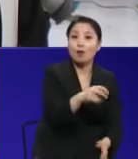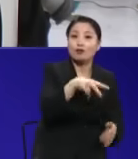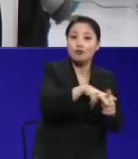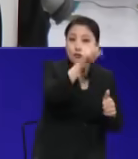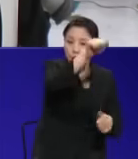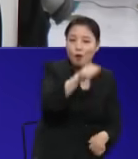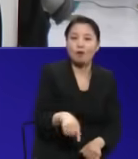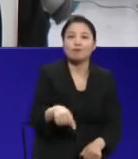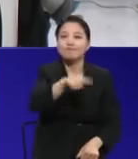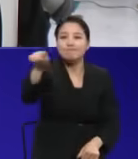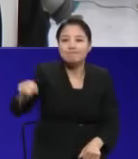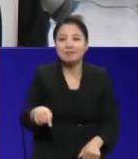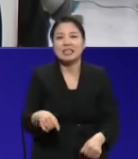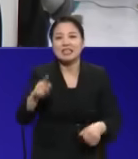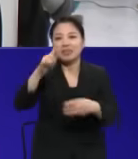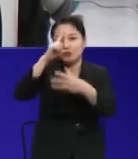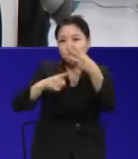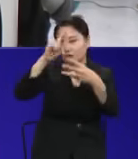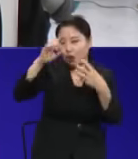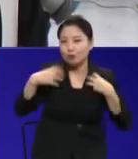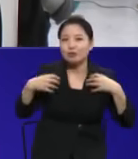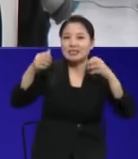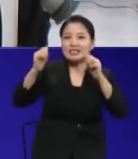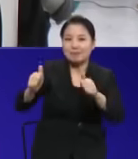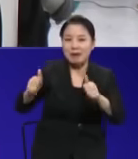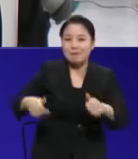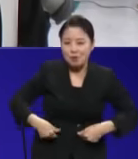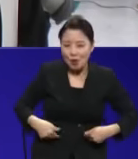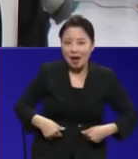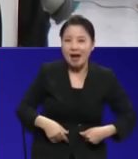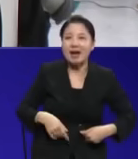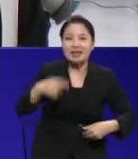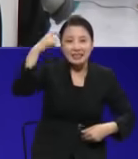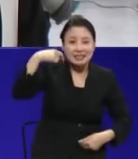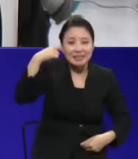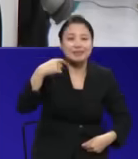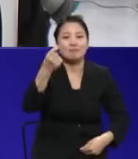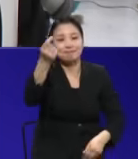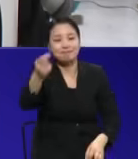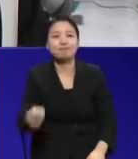유권자들이 적극적으로 정권 심판의 뜻을 밝힌 것이라고 해석했습니다.